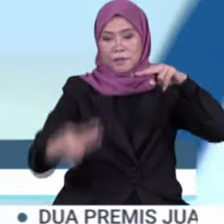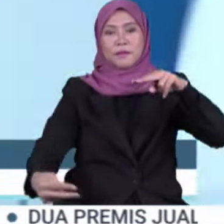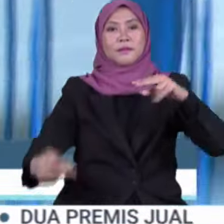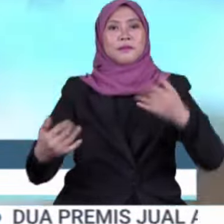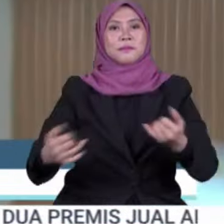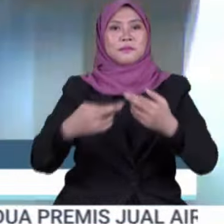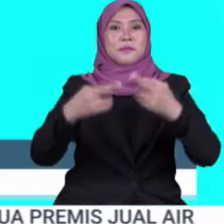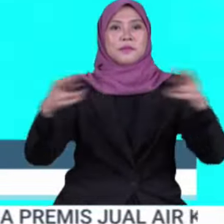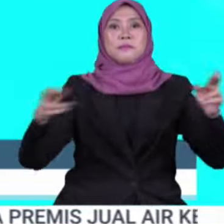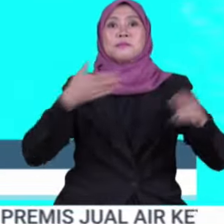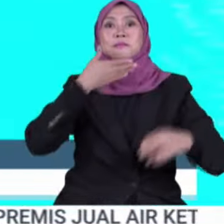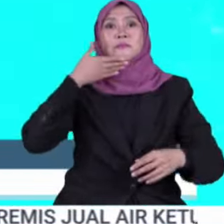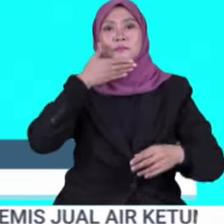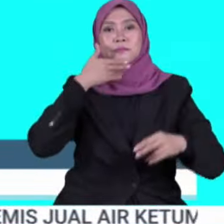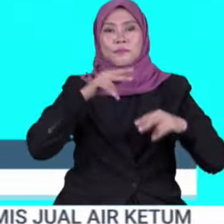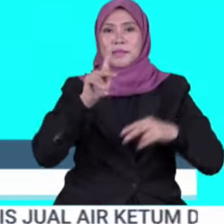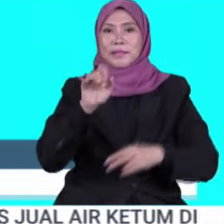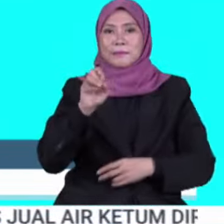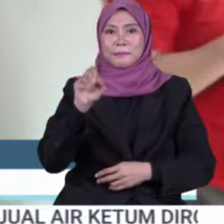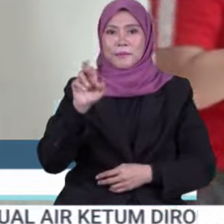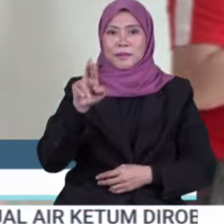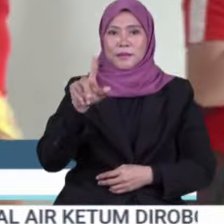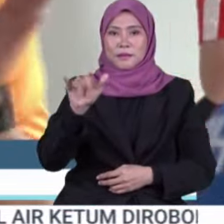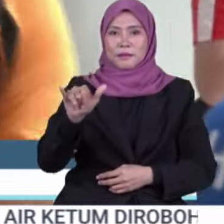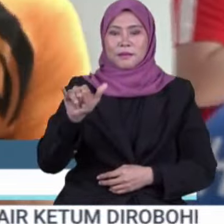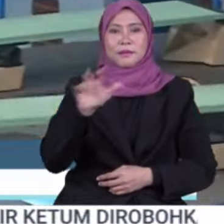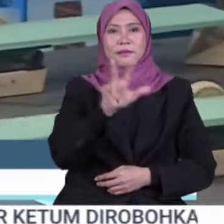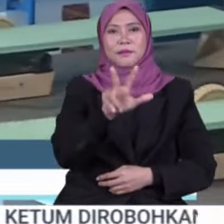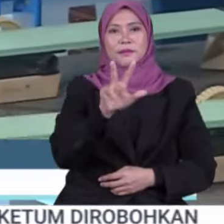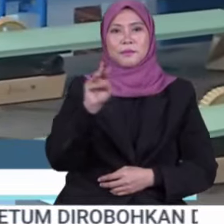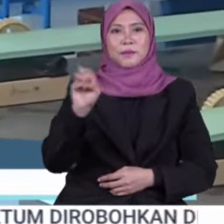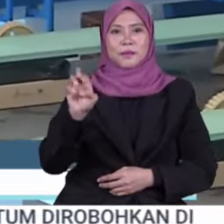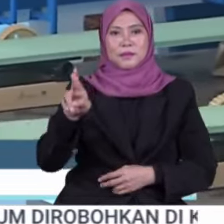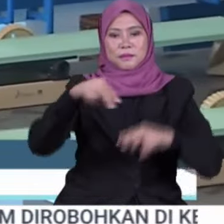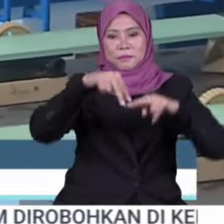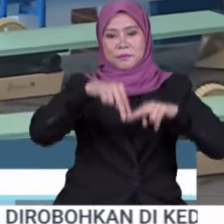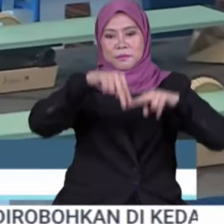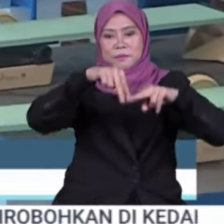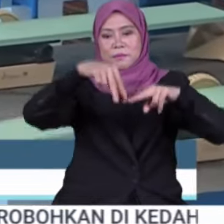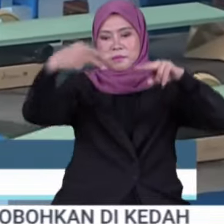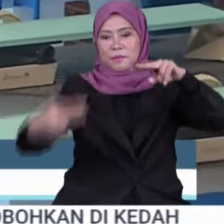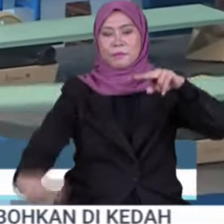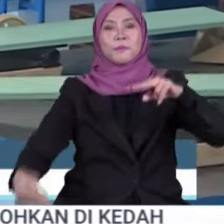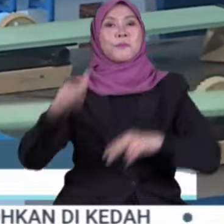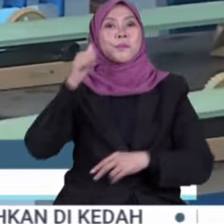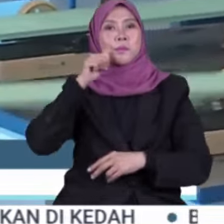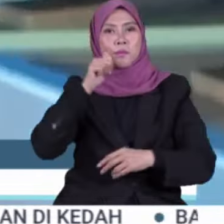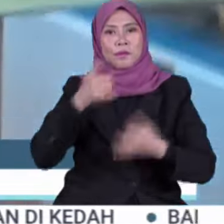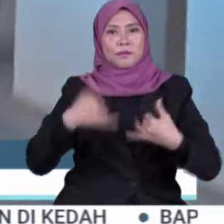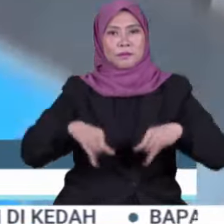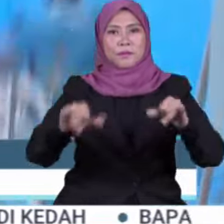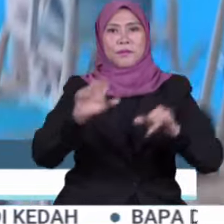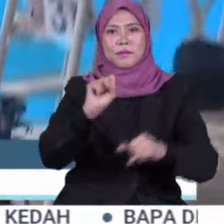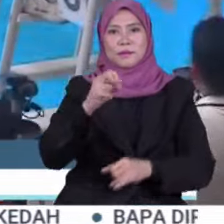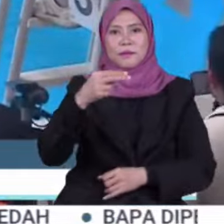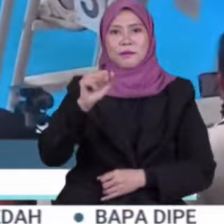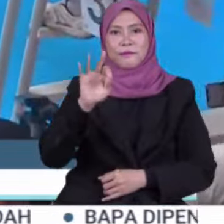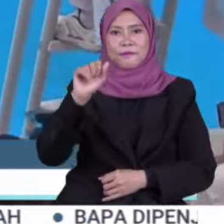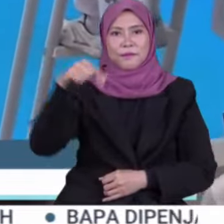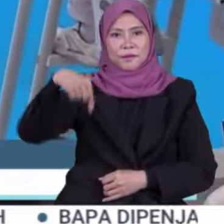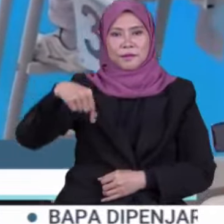dirasmikan penerjun muda Kimberly Ong menerusi acara 3 meter papan anjal wanita. Kecemerlangan itu diteruskan Muhammad Syafiq Putih